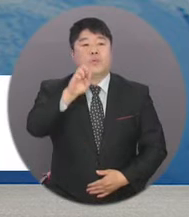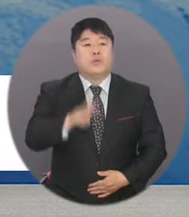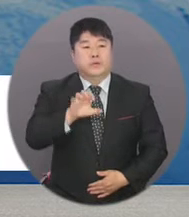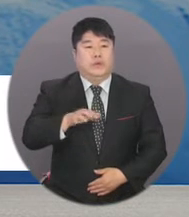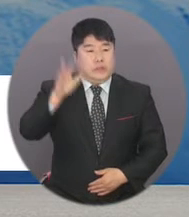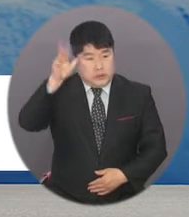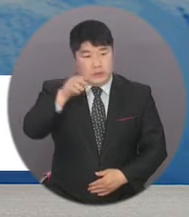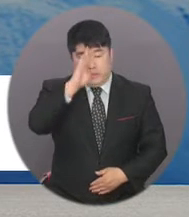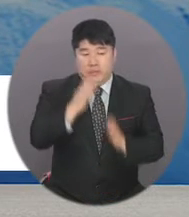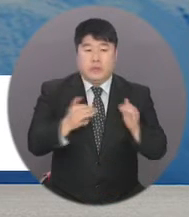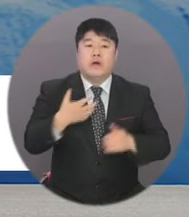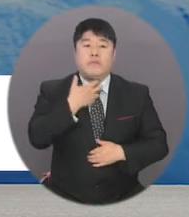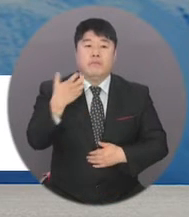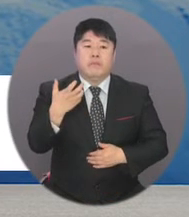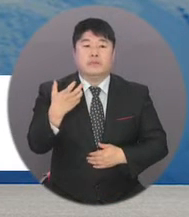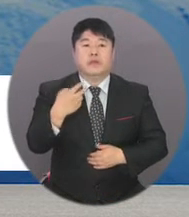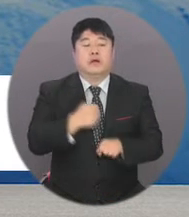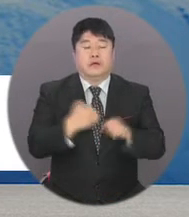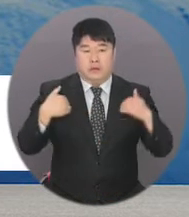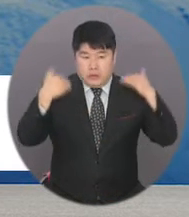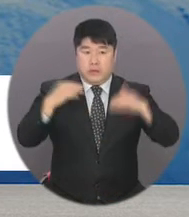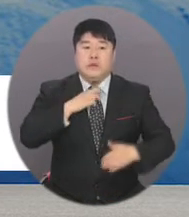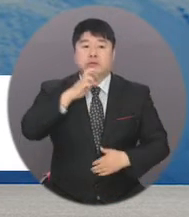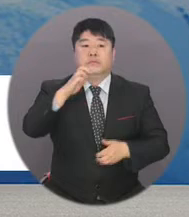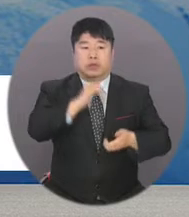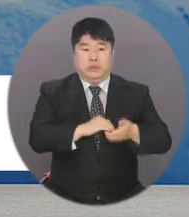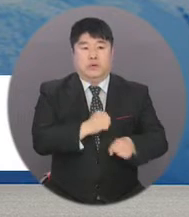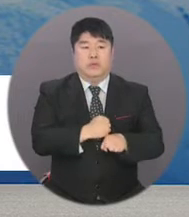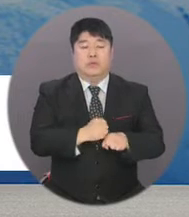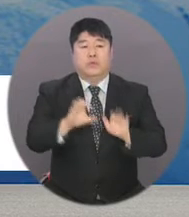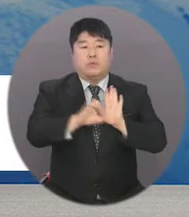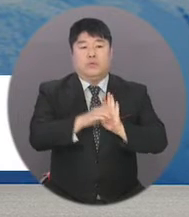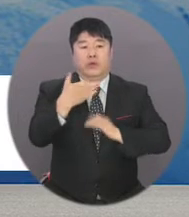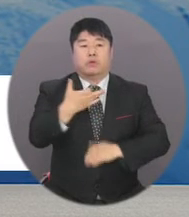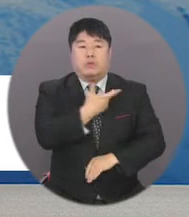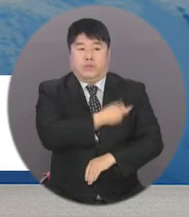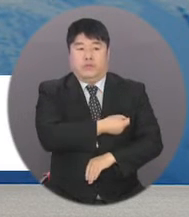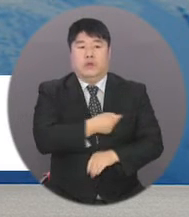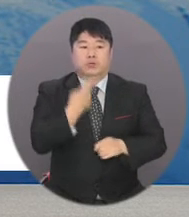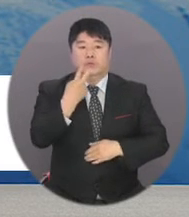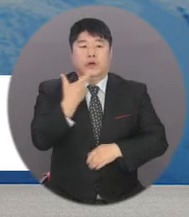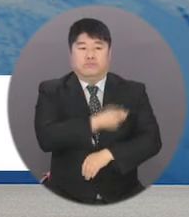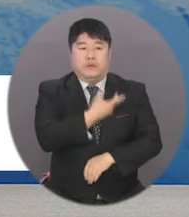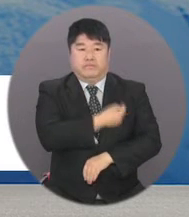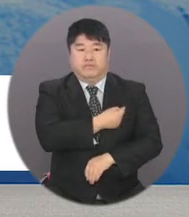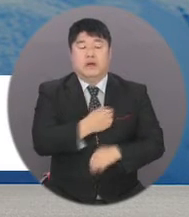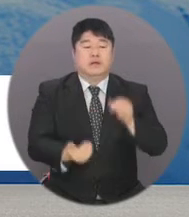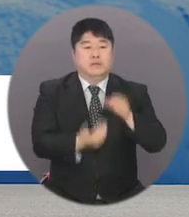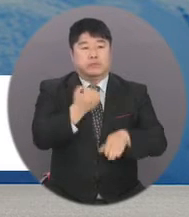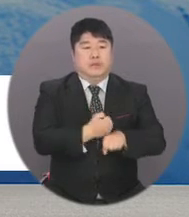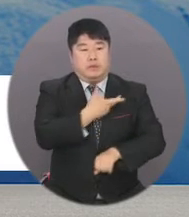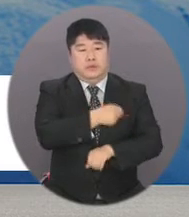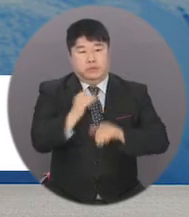광주에서 치매 환자인 80대 어르신이 30분 간격으로 코로나19 백신을 연달아 접종하는 일이 발생했습니다.